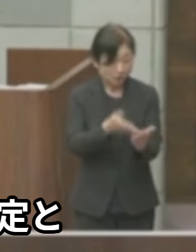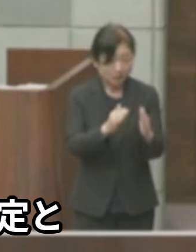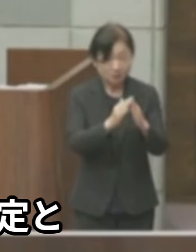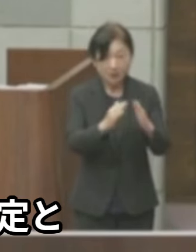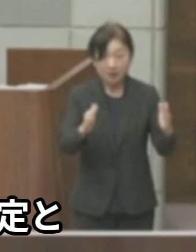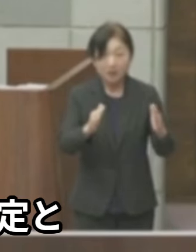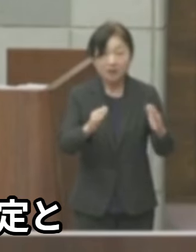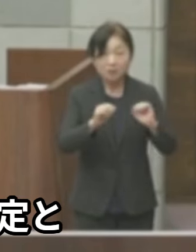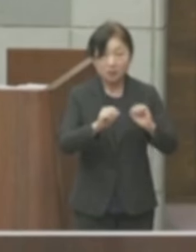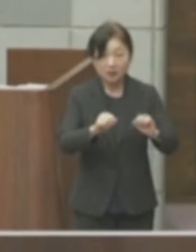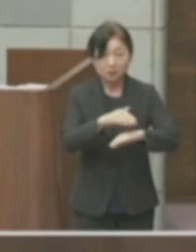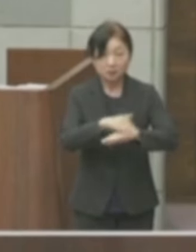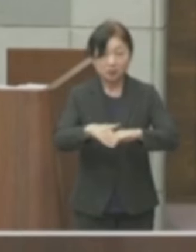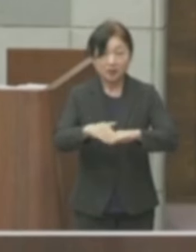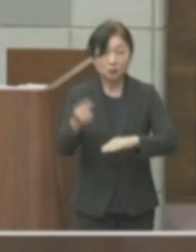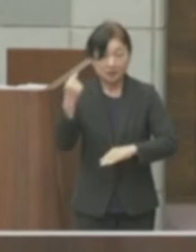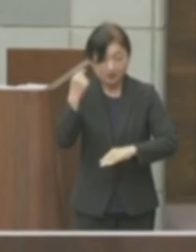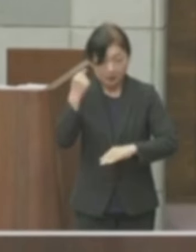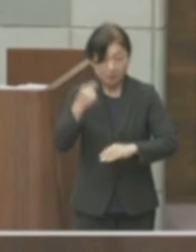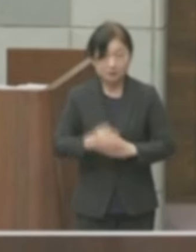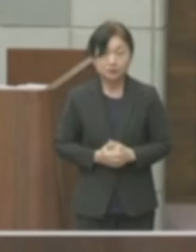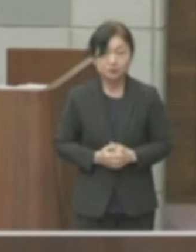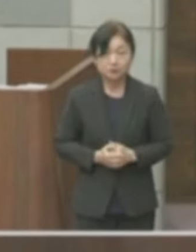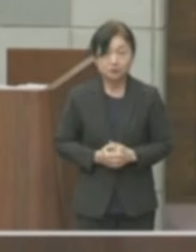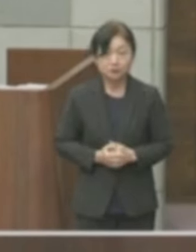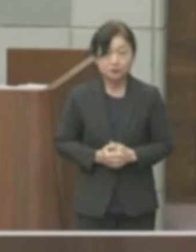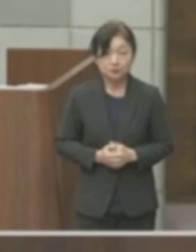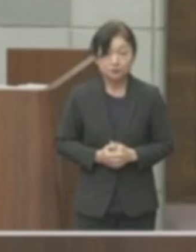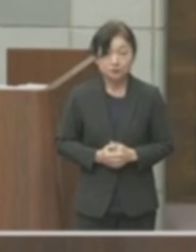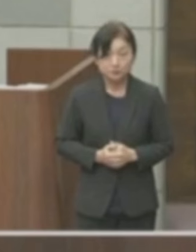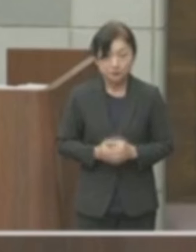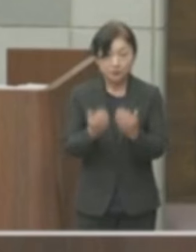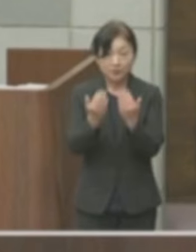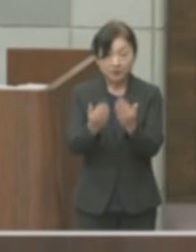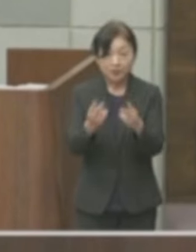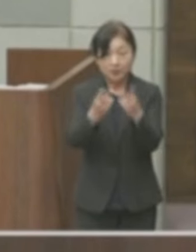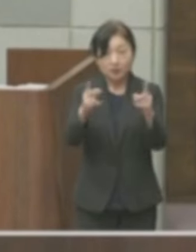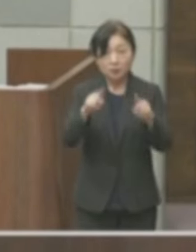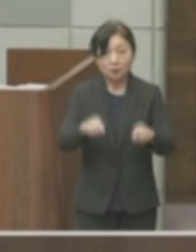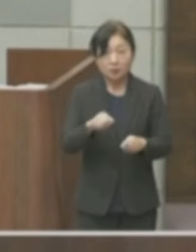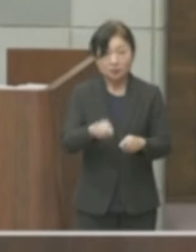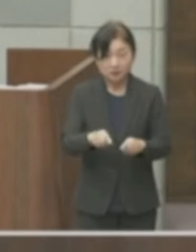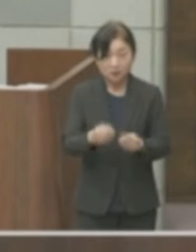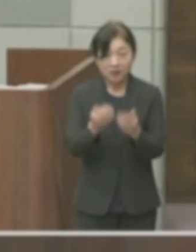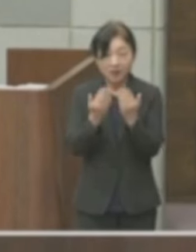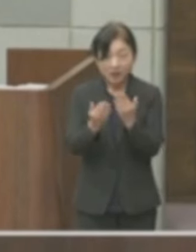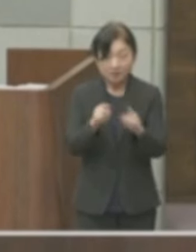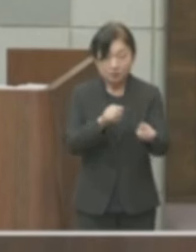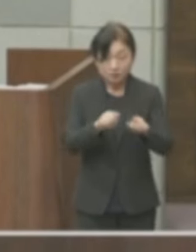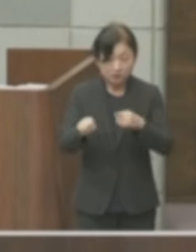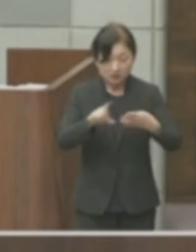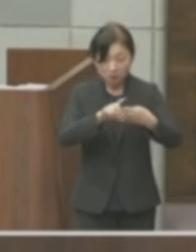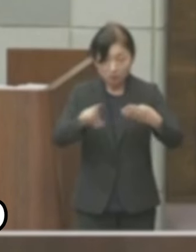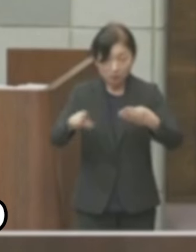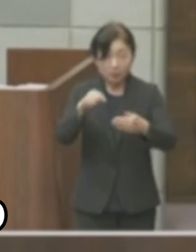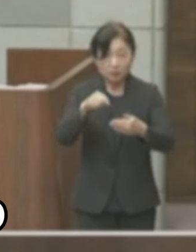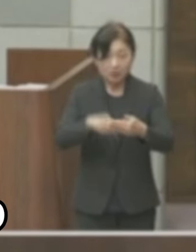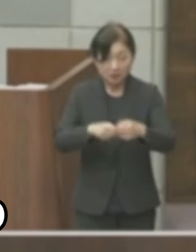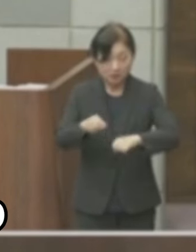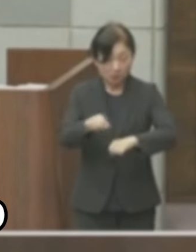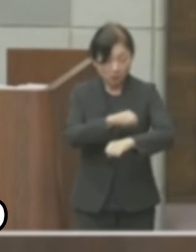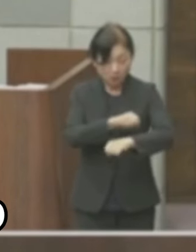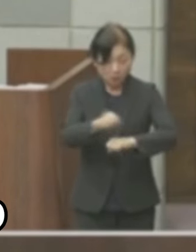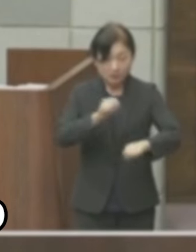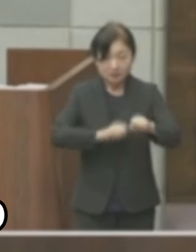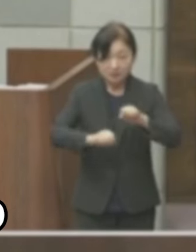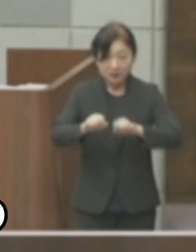を実施する予定と聞いております。学校行事は学習指導要領において特別